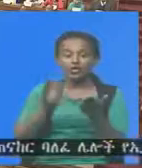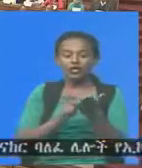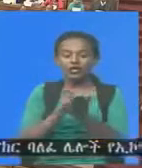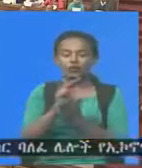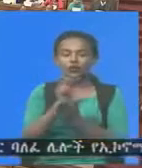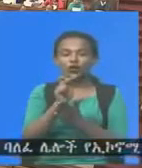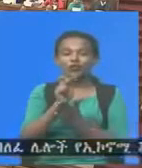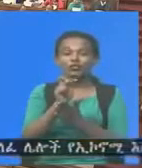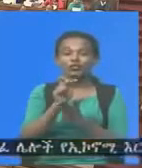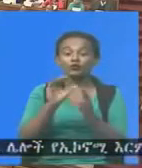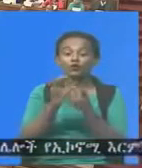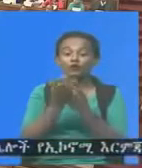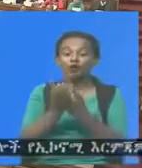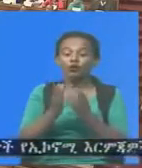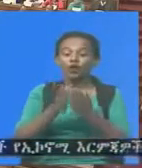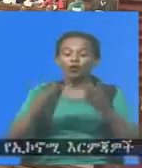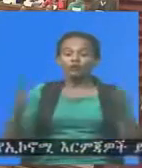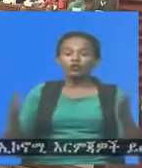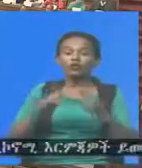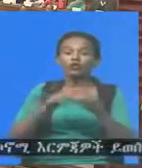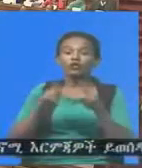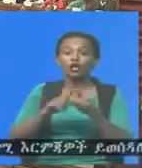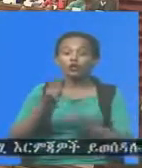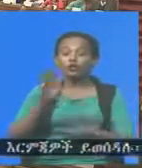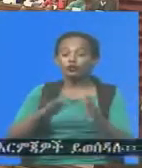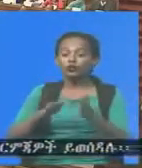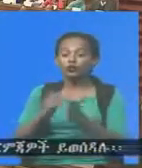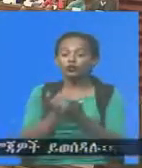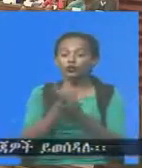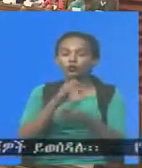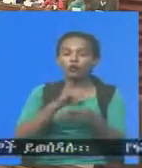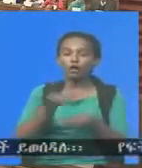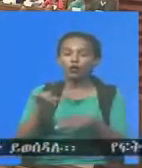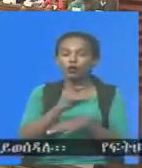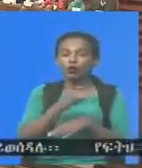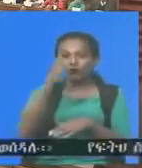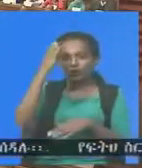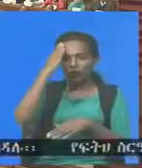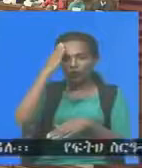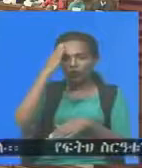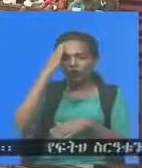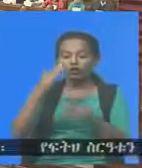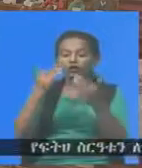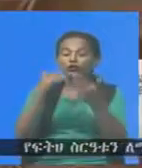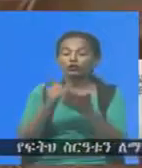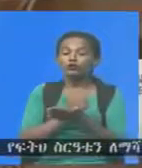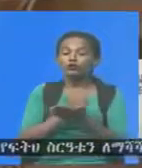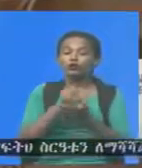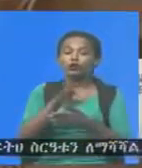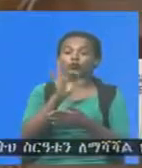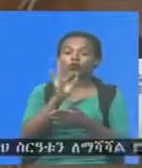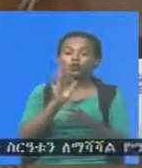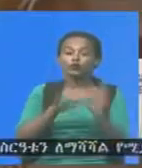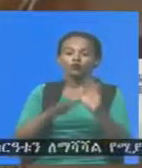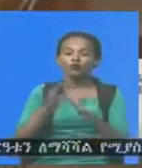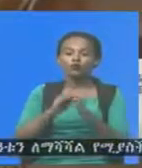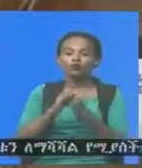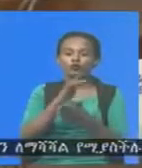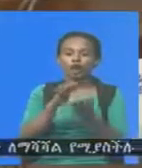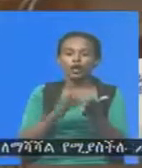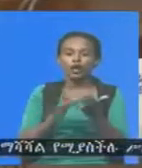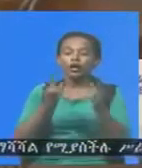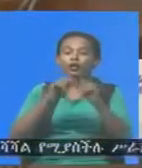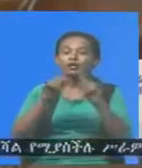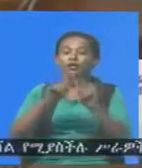ስነ ምህዳሩን ለማስፋት የተለያዩ እርምጃዎችን በመውሰድ ላይ መሆኑ ይታወቃል። እየተወሰዱ ከሚገኙ እርምጃዎች መካከልም